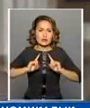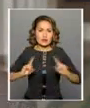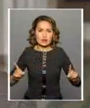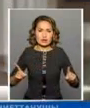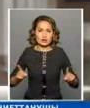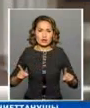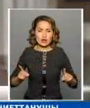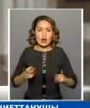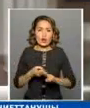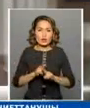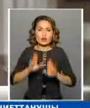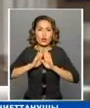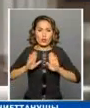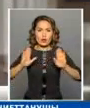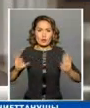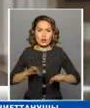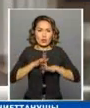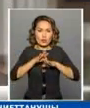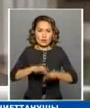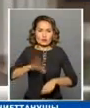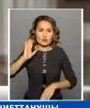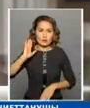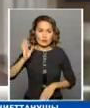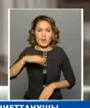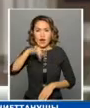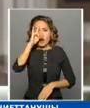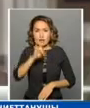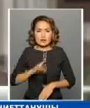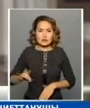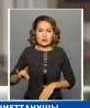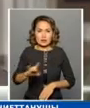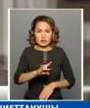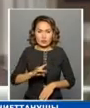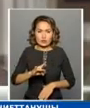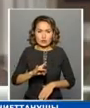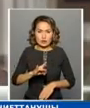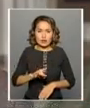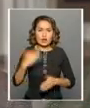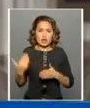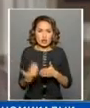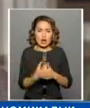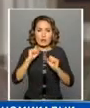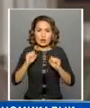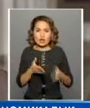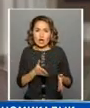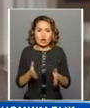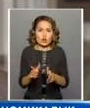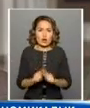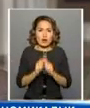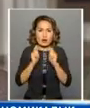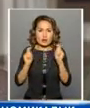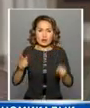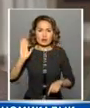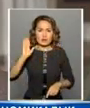бар, сол көрме болайын деп тұр. Қазақстанның өзіне жаңа мүмкіндіктер туғызып отыр. Және